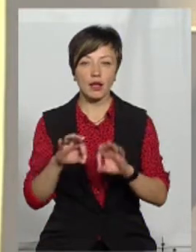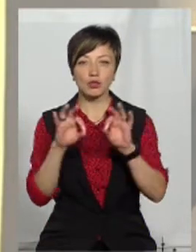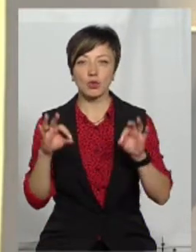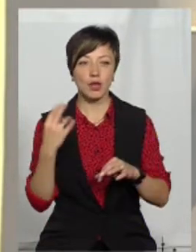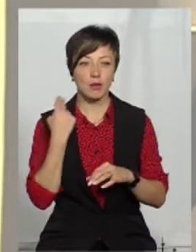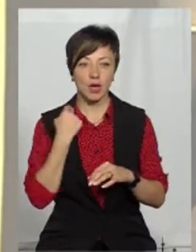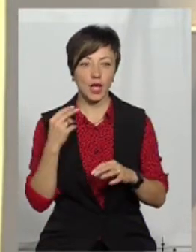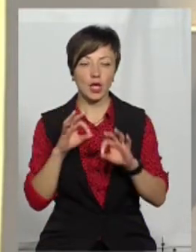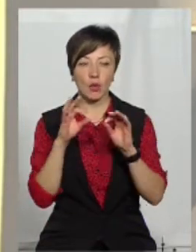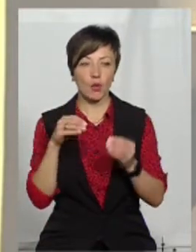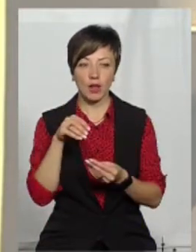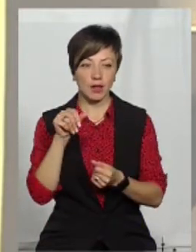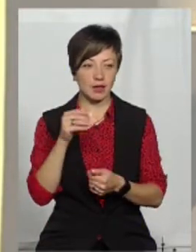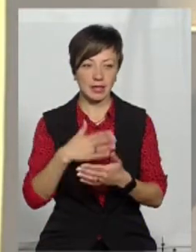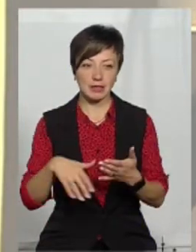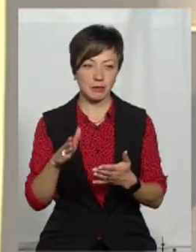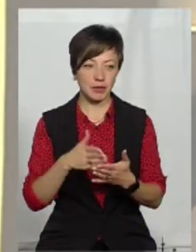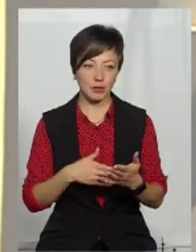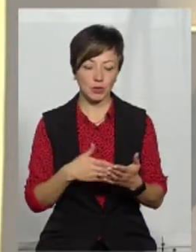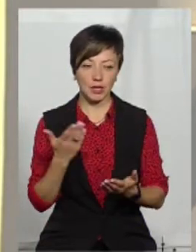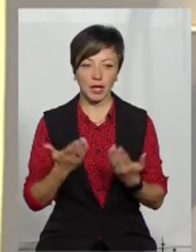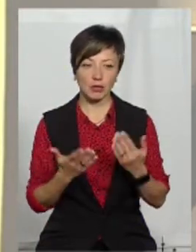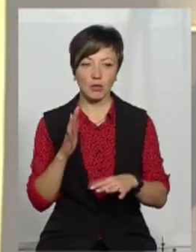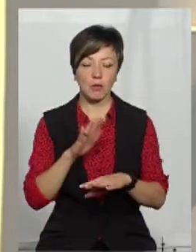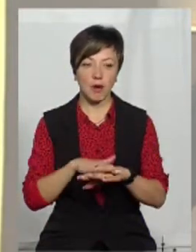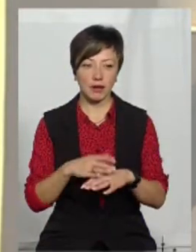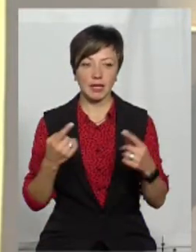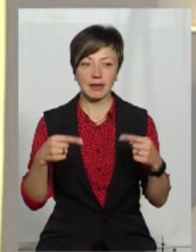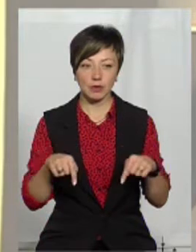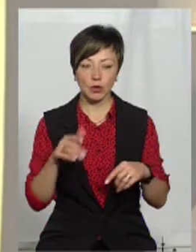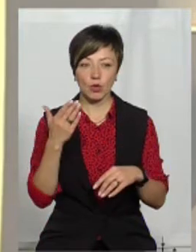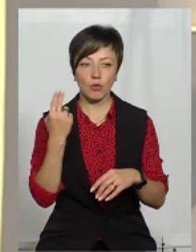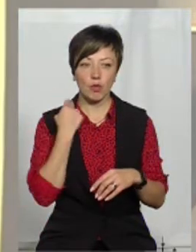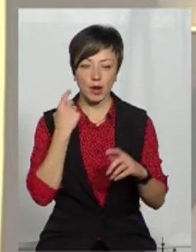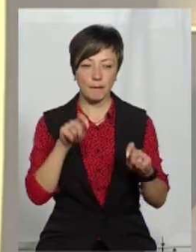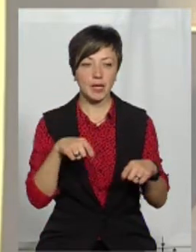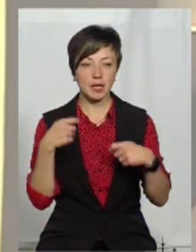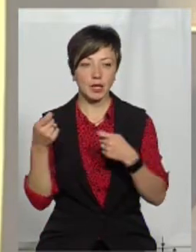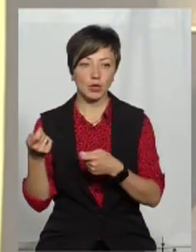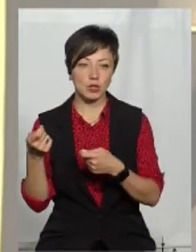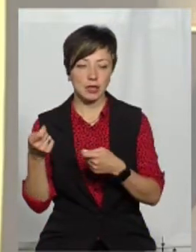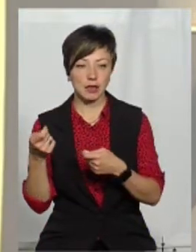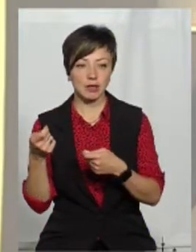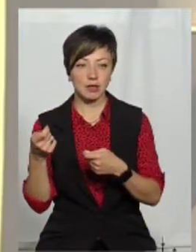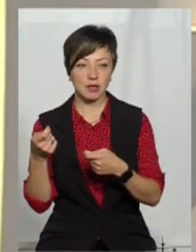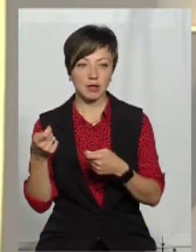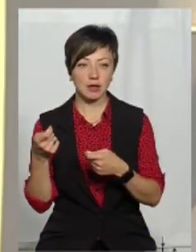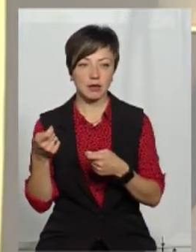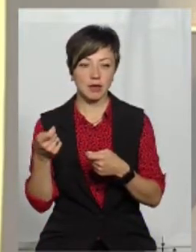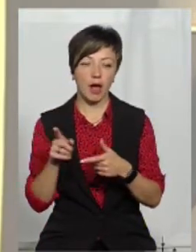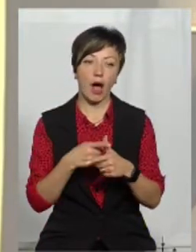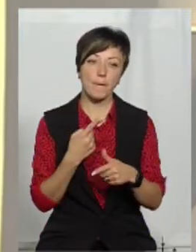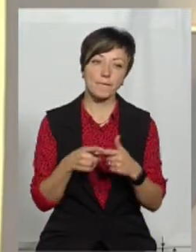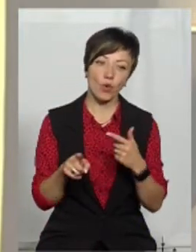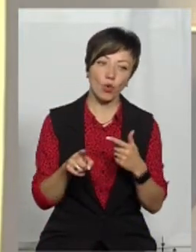борги ніколи просто так не списуються. Якщо банк ліквідований, його борги передаються, зокрема,